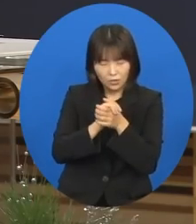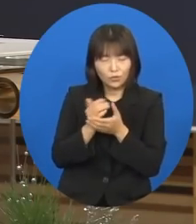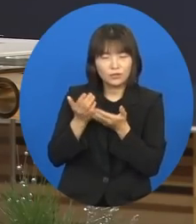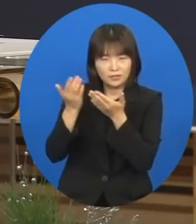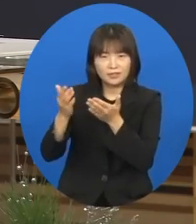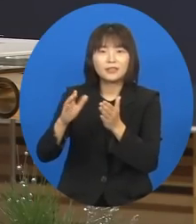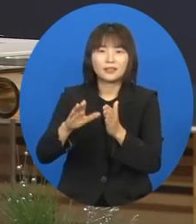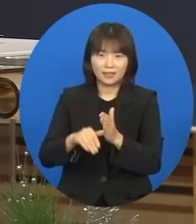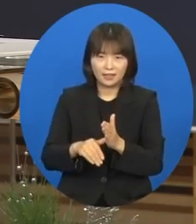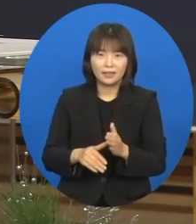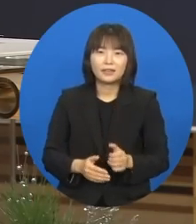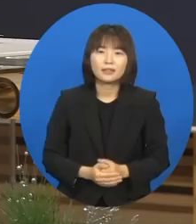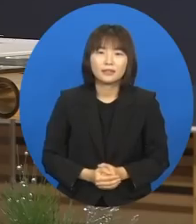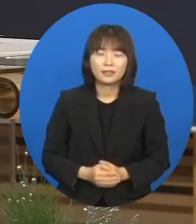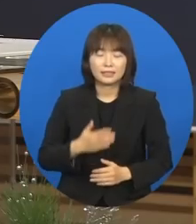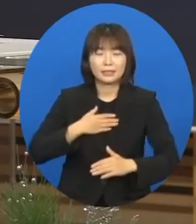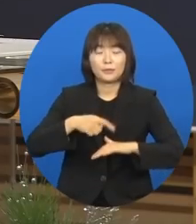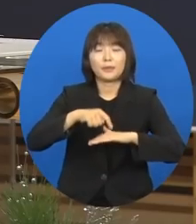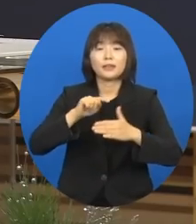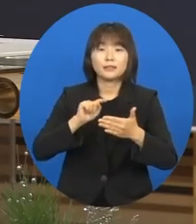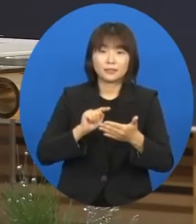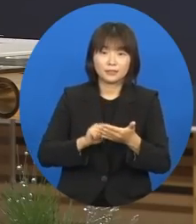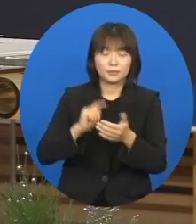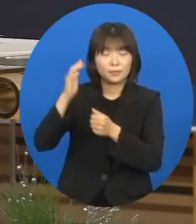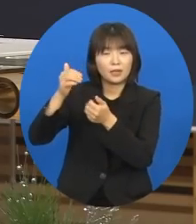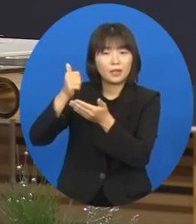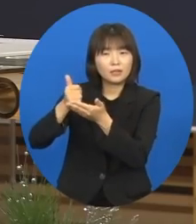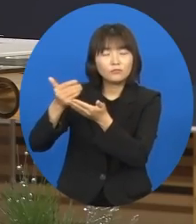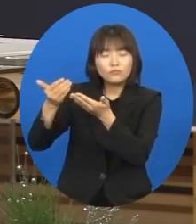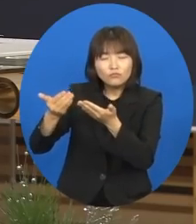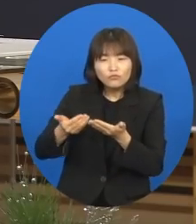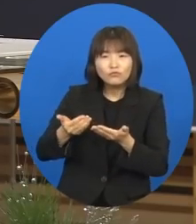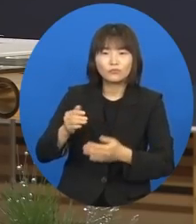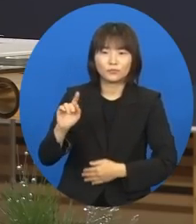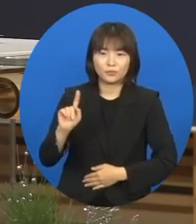때 제 마음에 하나님이 주신 마음은